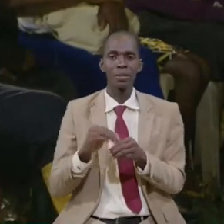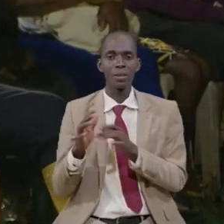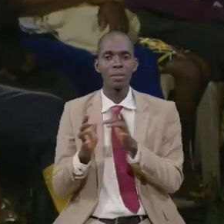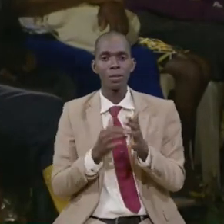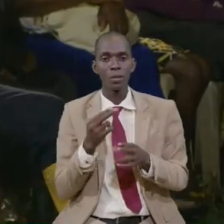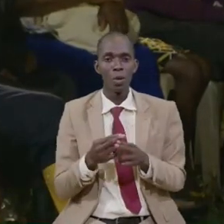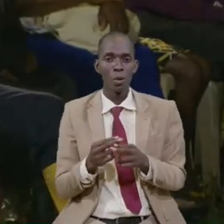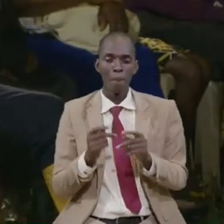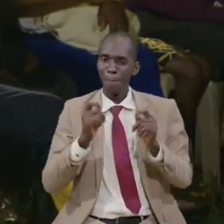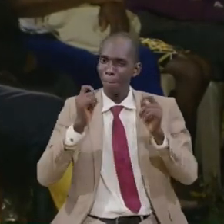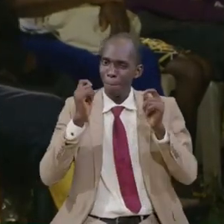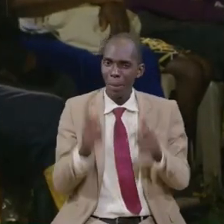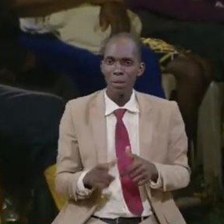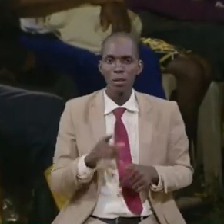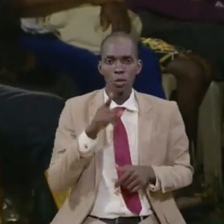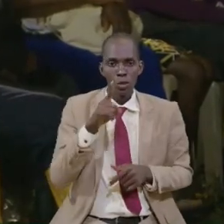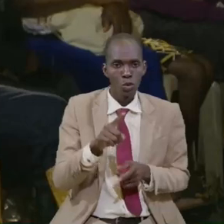Dès que vous vous détournez